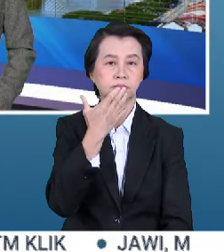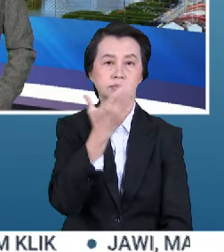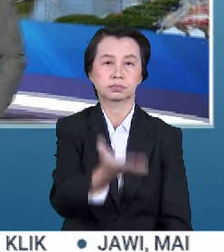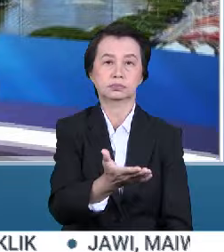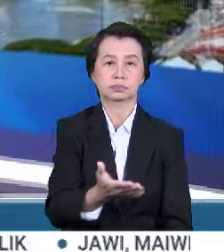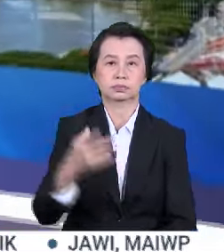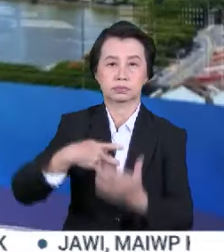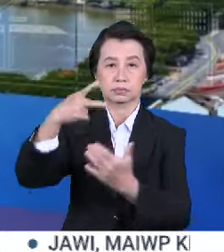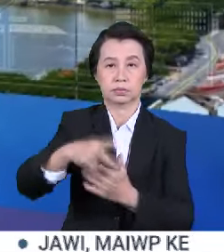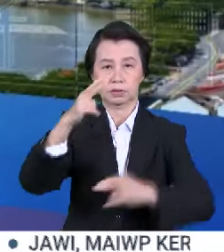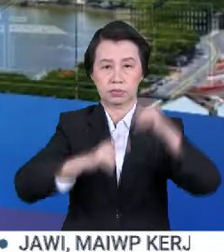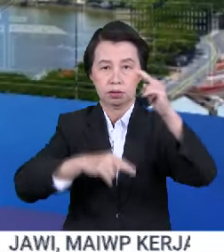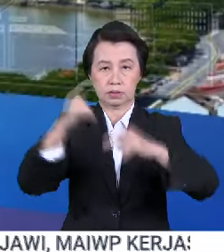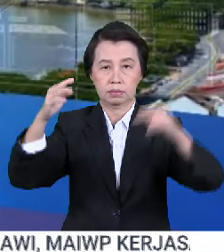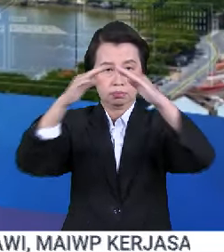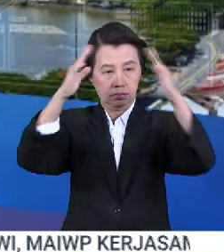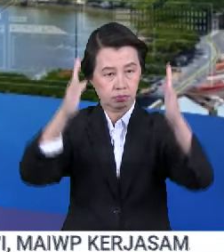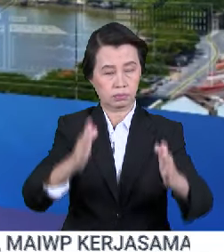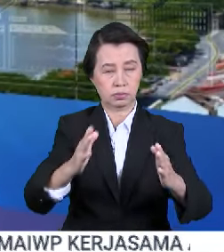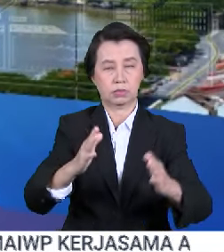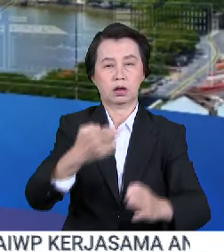Project pembinaan Kompleks